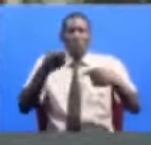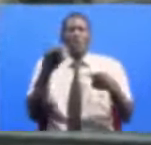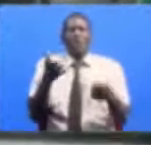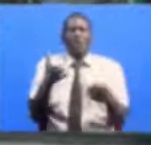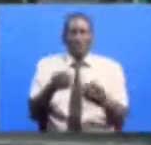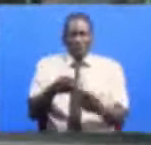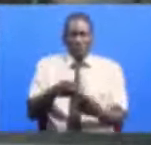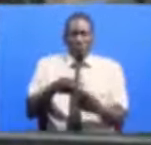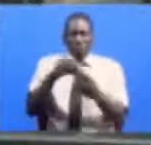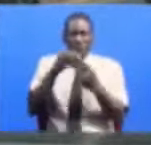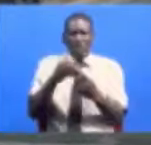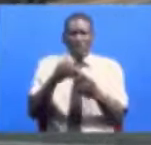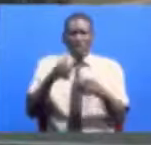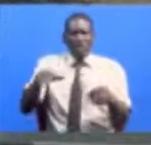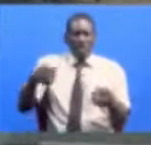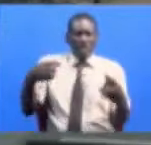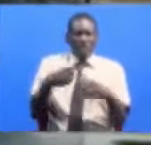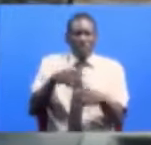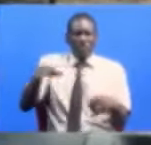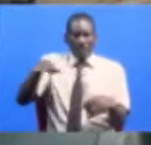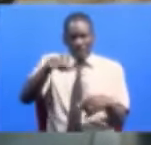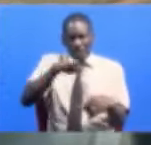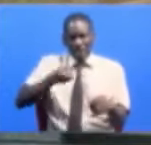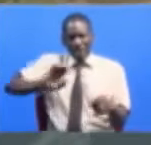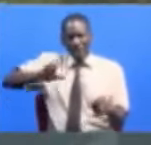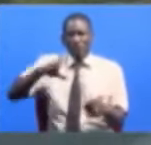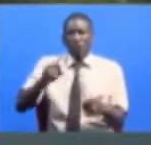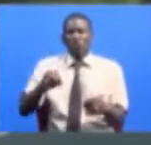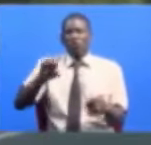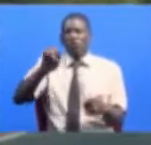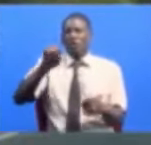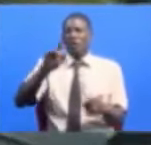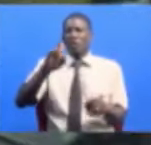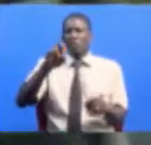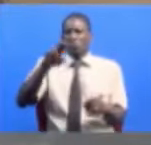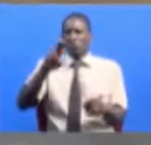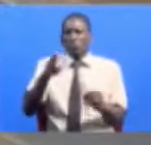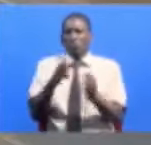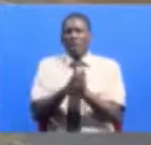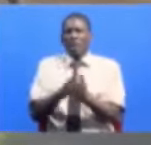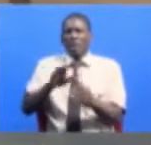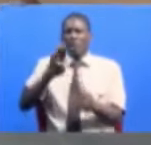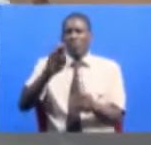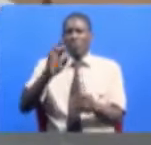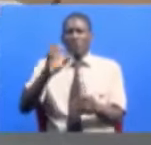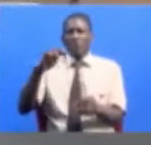haswa kwenye maeneo kadhaa katika kaunti za Samburu na Baringo.